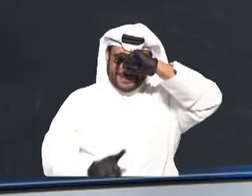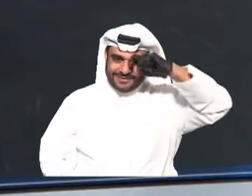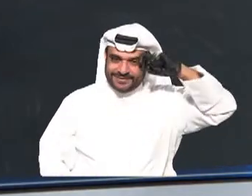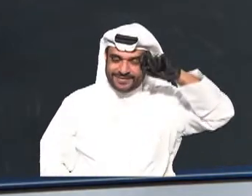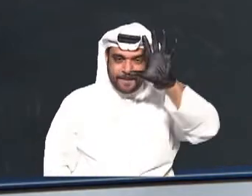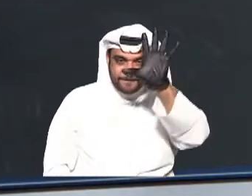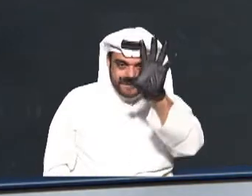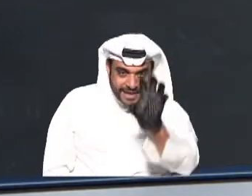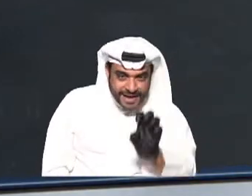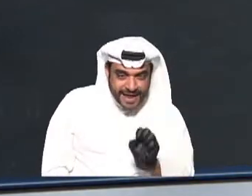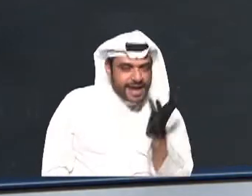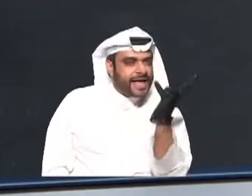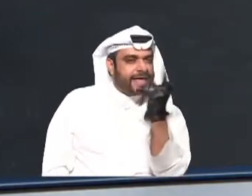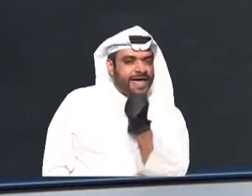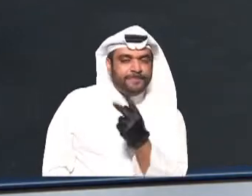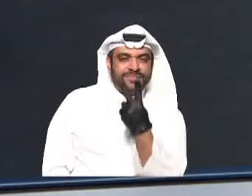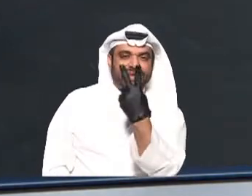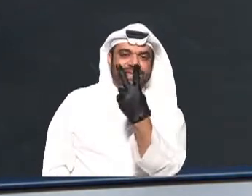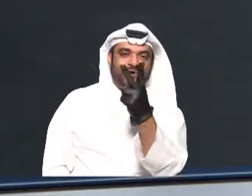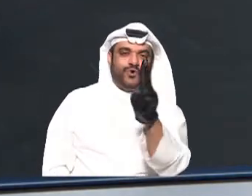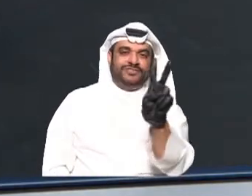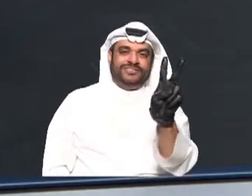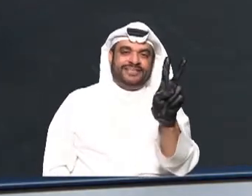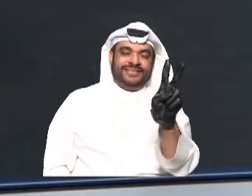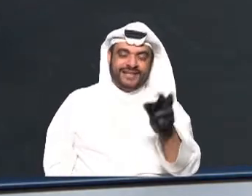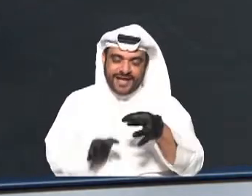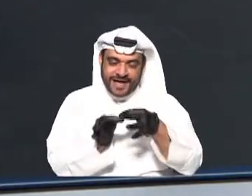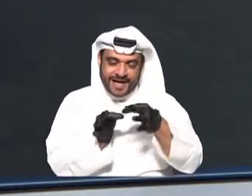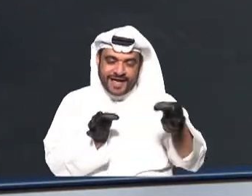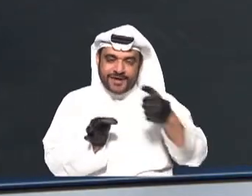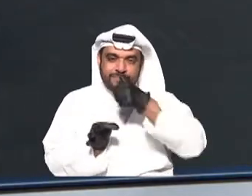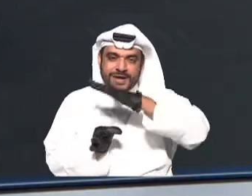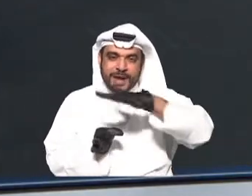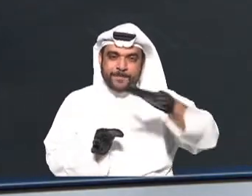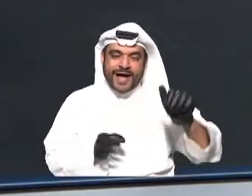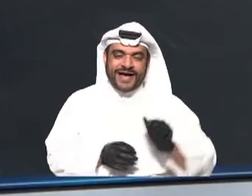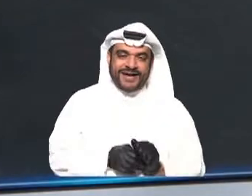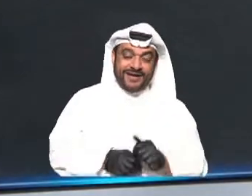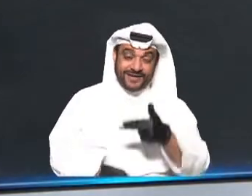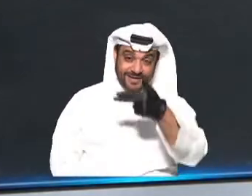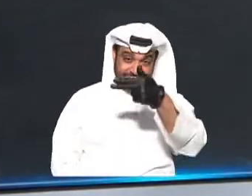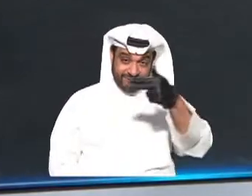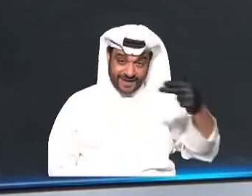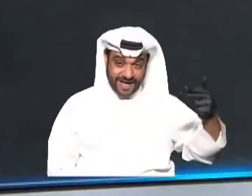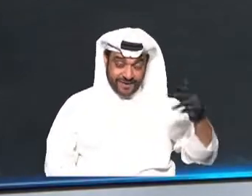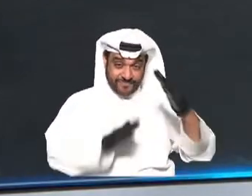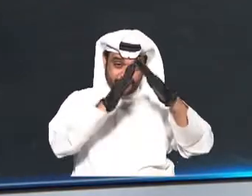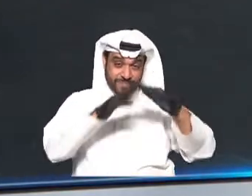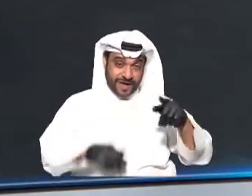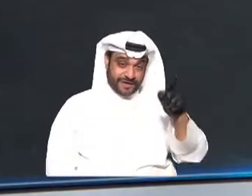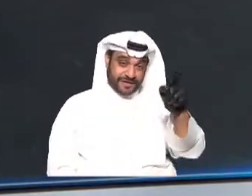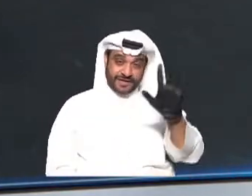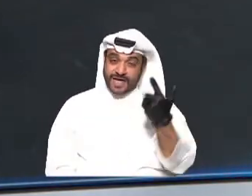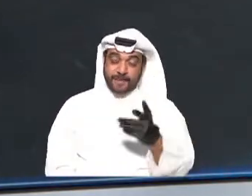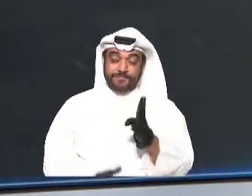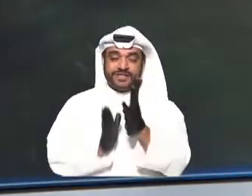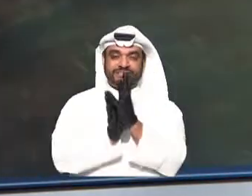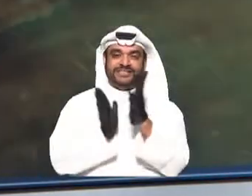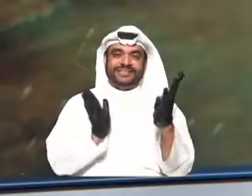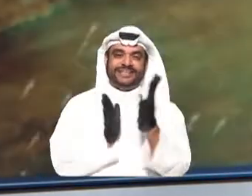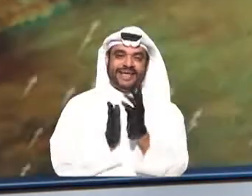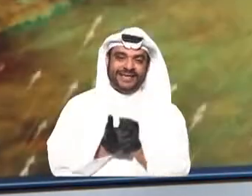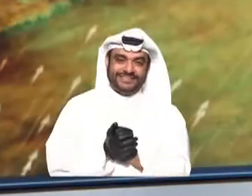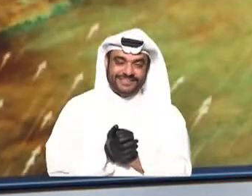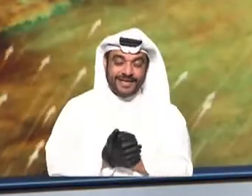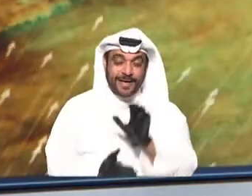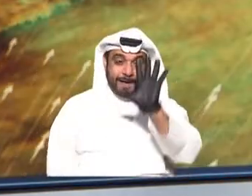إلى 22 درجة مئوية خاصة على المناطق الساحلية. بالنسبة للمناطق الغربية من البلاد السالم شقاية قد تصل إلى 19 درجة مئوية. في